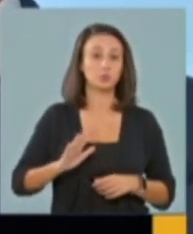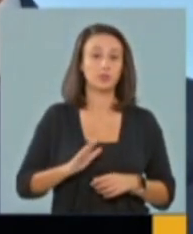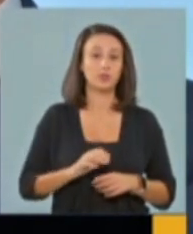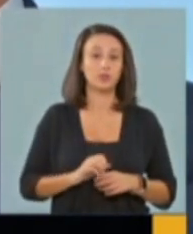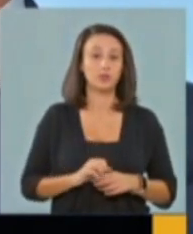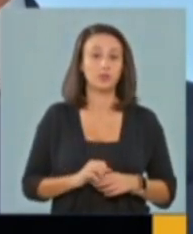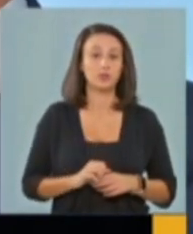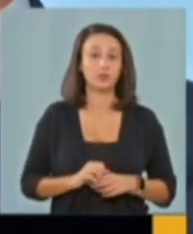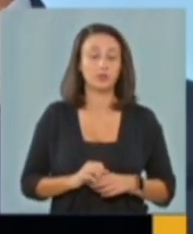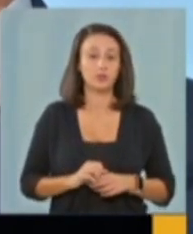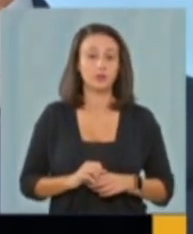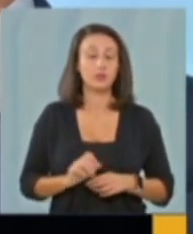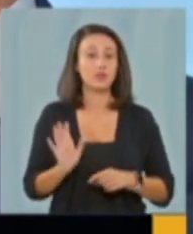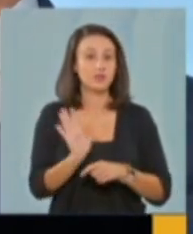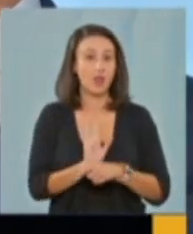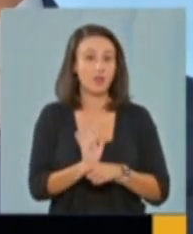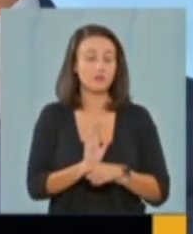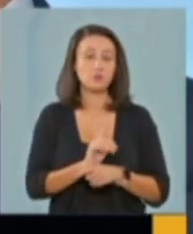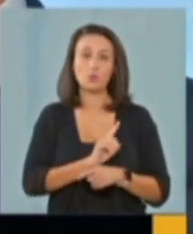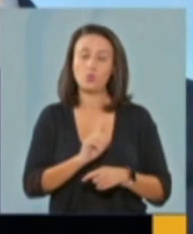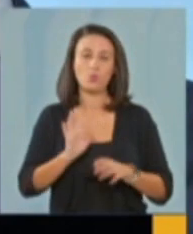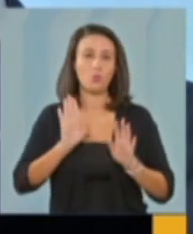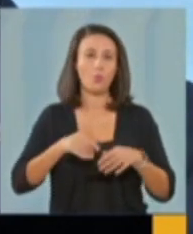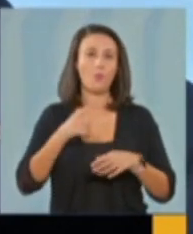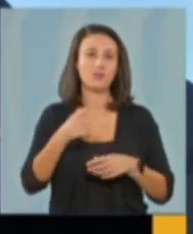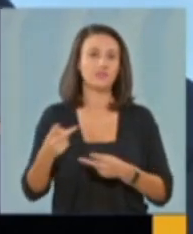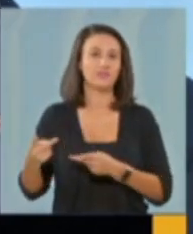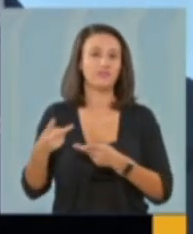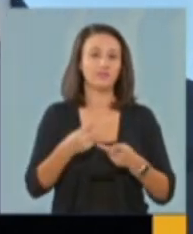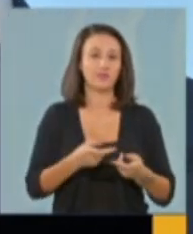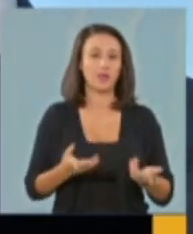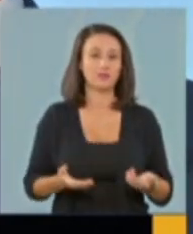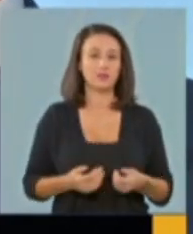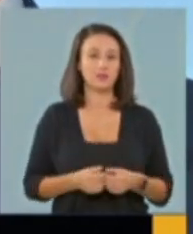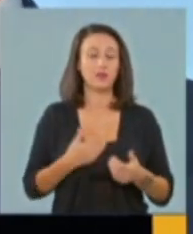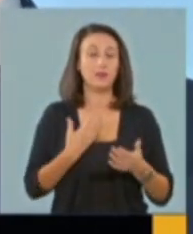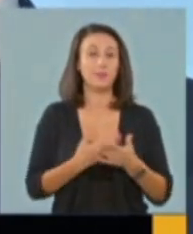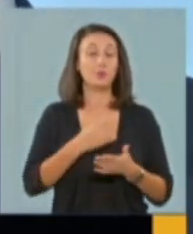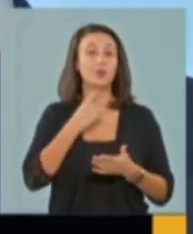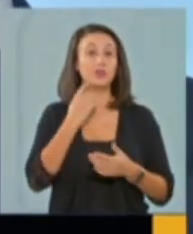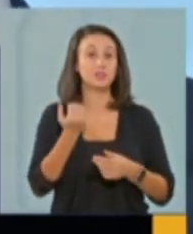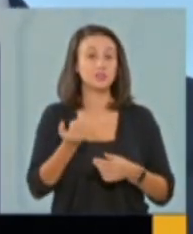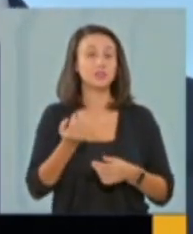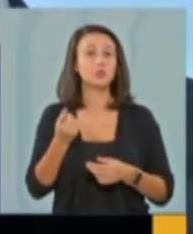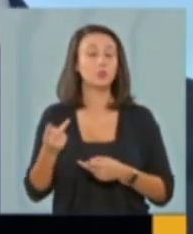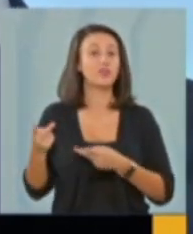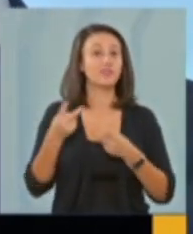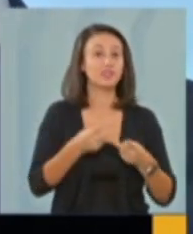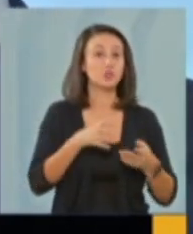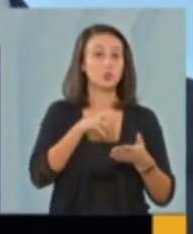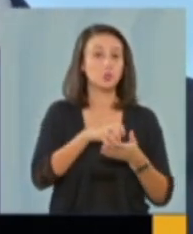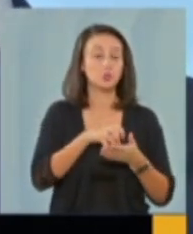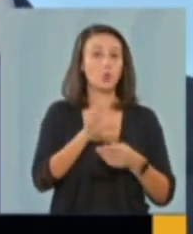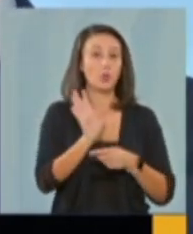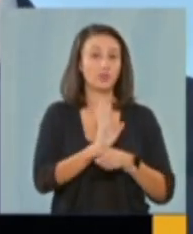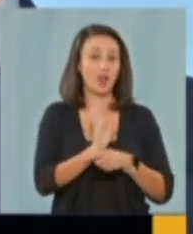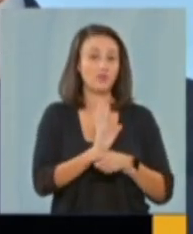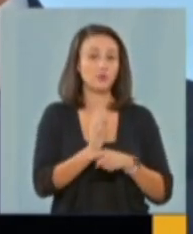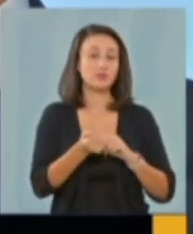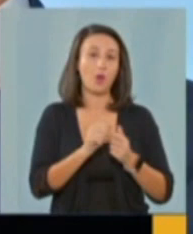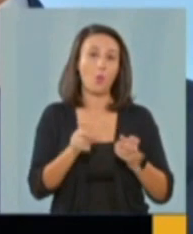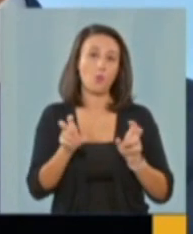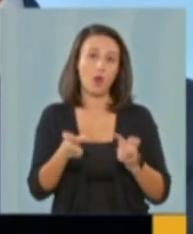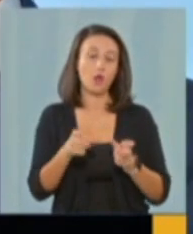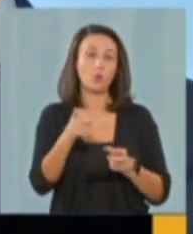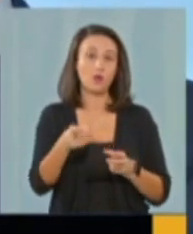radiodifuzorii nu au astfel de invitați pentru că nu mint un care inviți într un studio de televiziune sau la radio